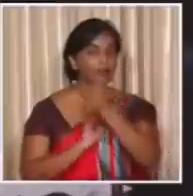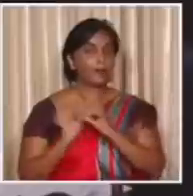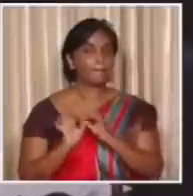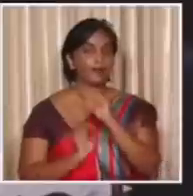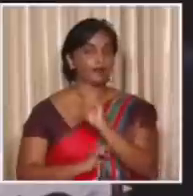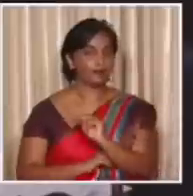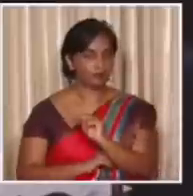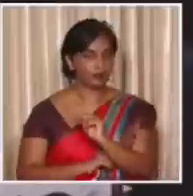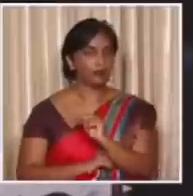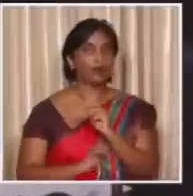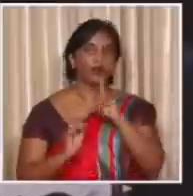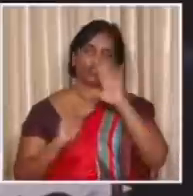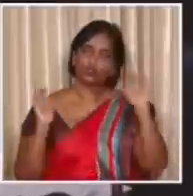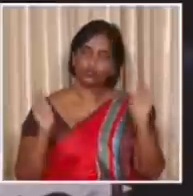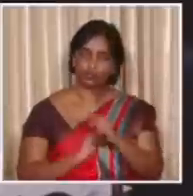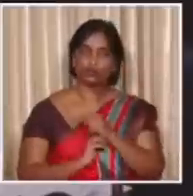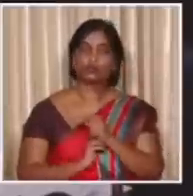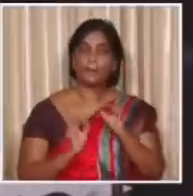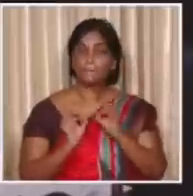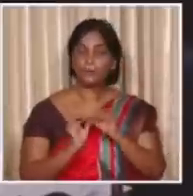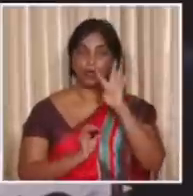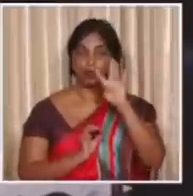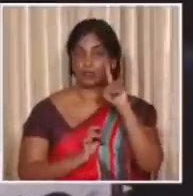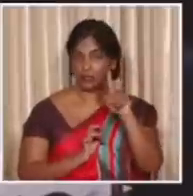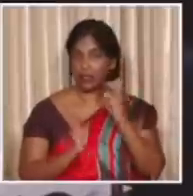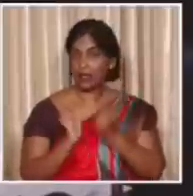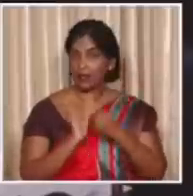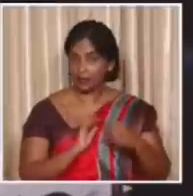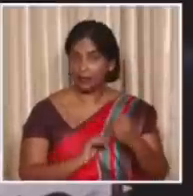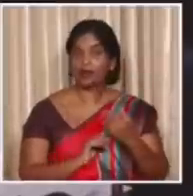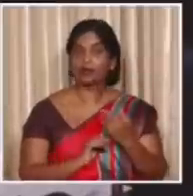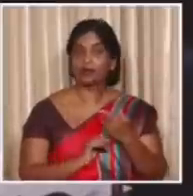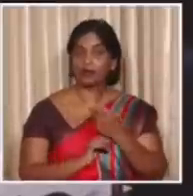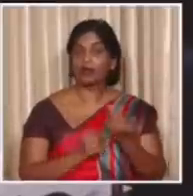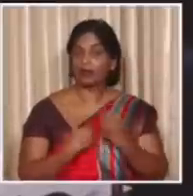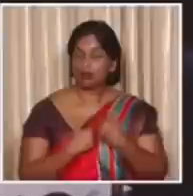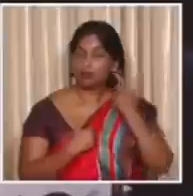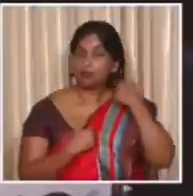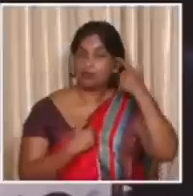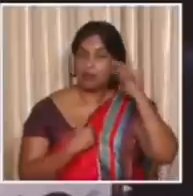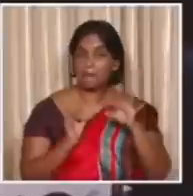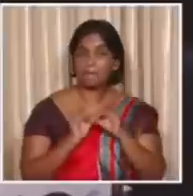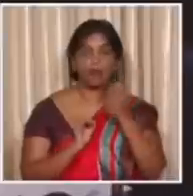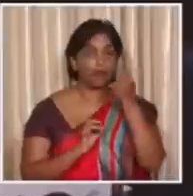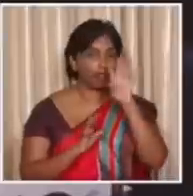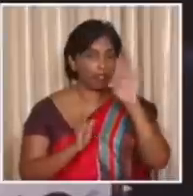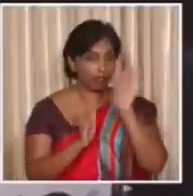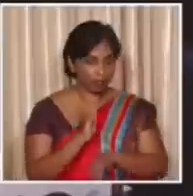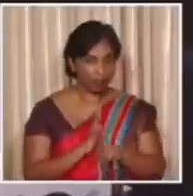20ක්. අඩුම තරමේ බිලියන 41ේ ණය අපිට අපේක්ෂා කරන බිලියන 14